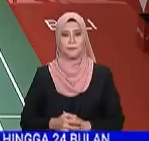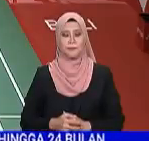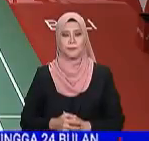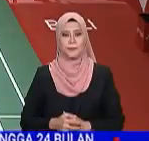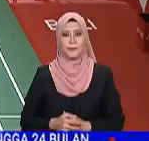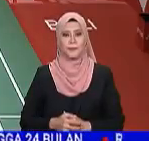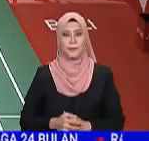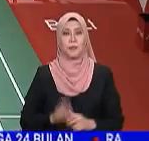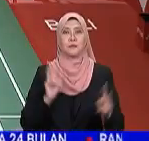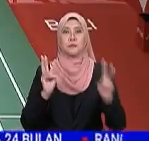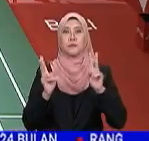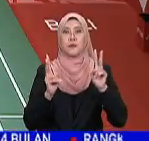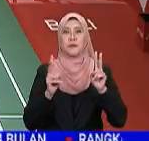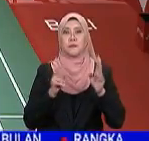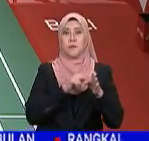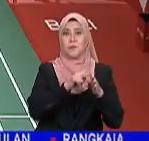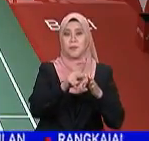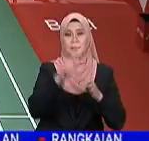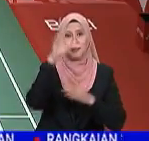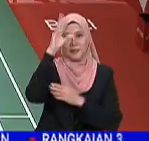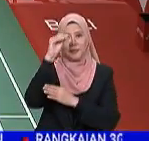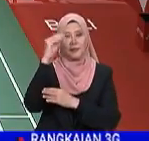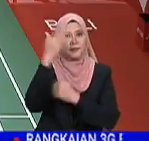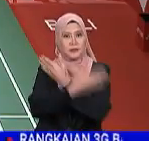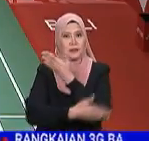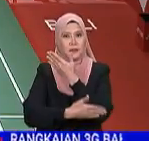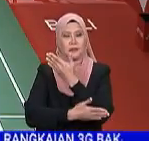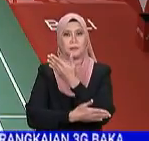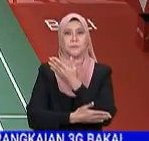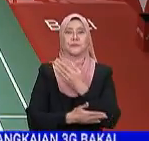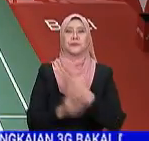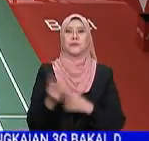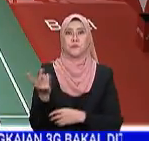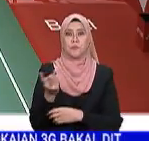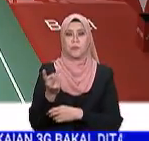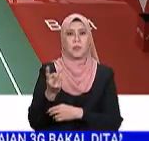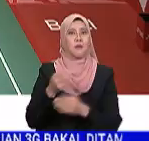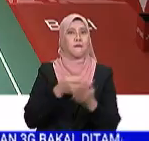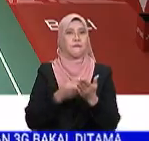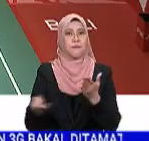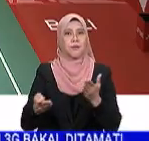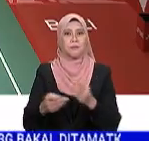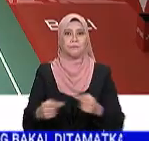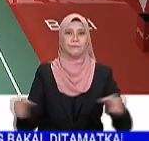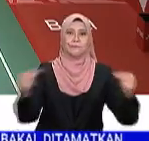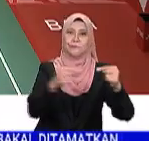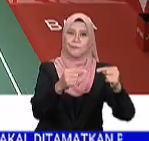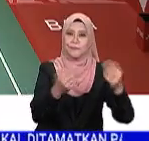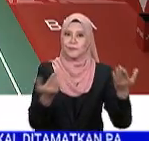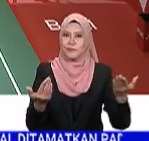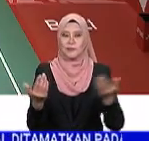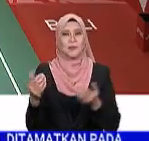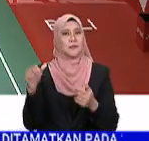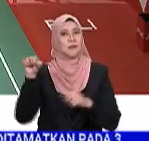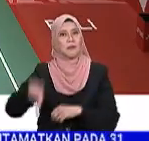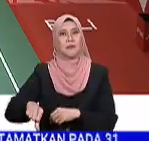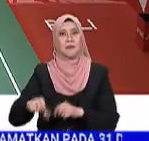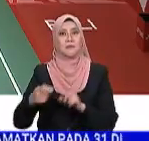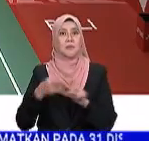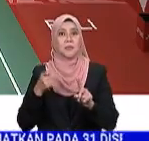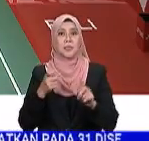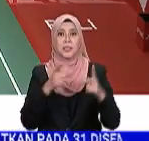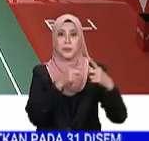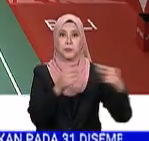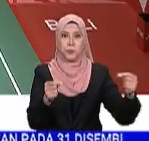sementara itu beregu profesional lagi negara onkyray turut gagal ke final selepas tewas kepada lawan dari